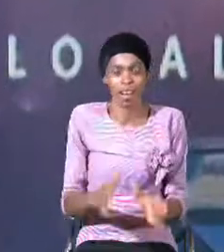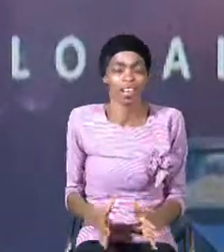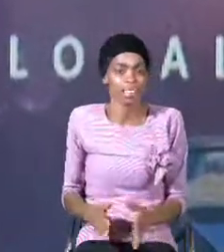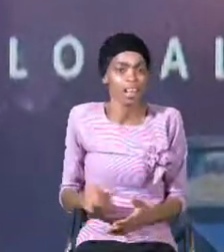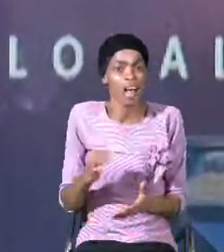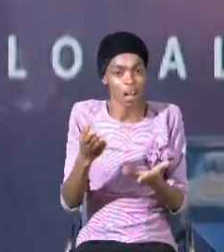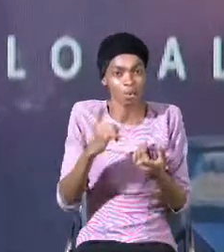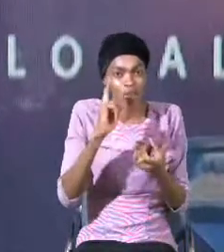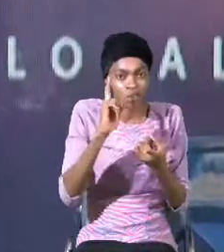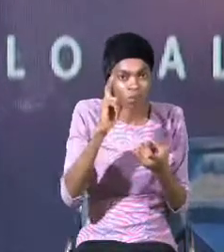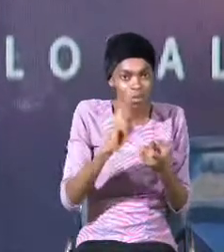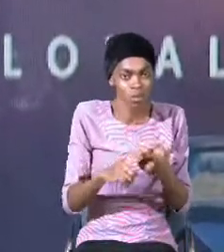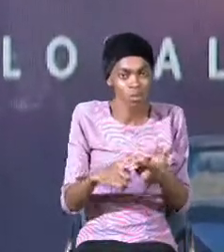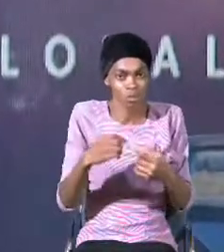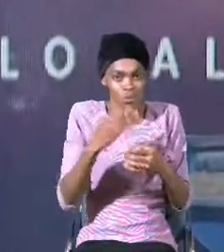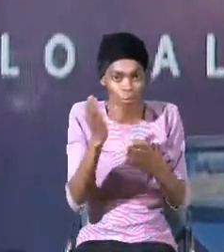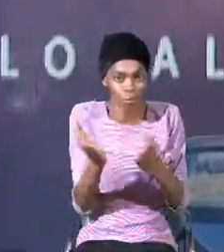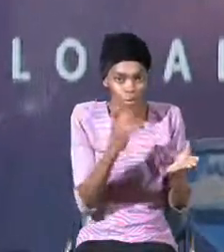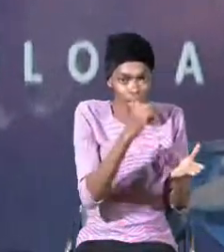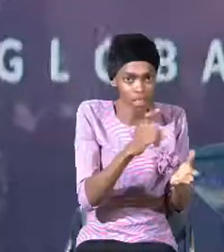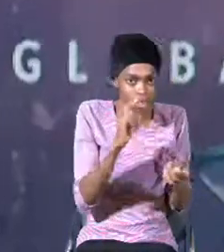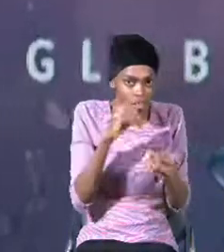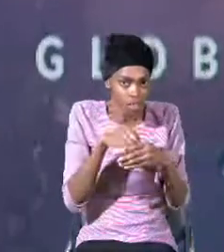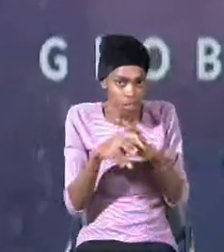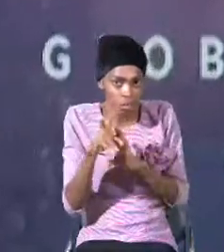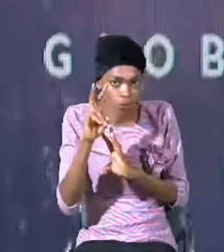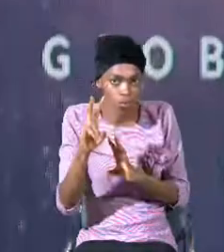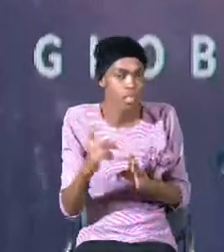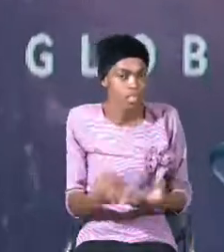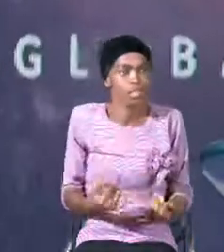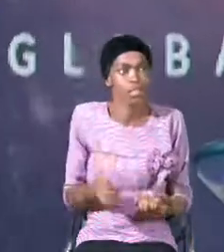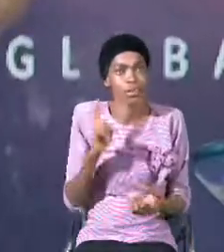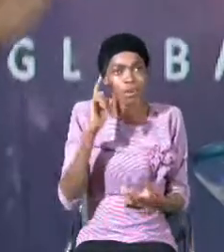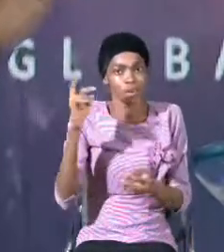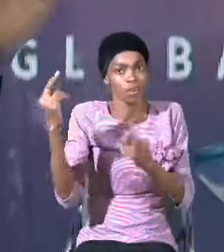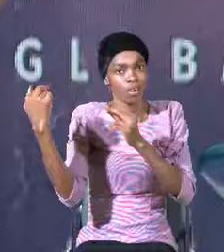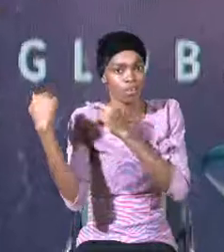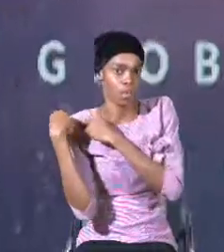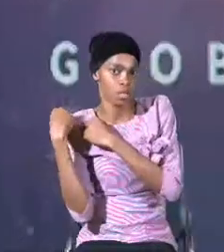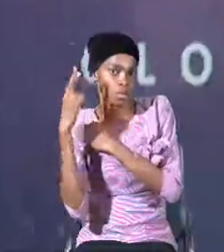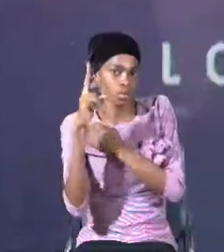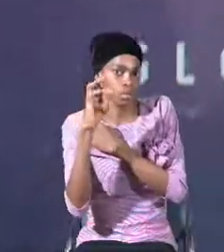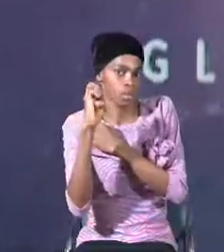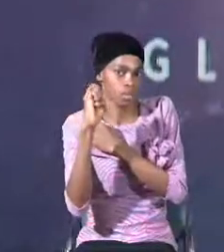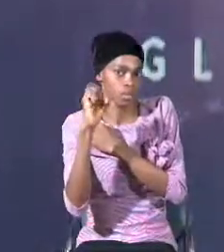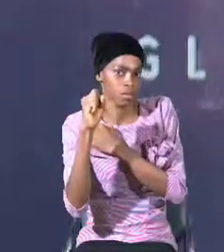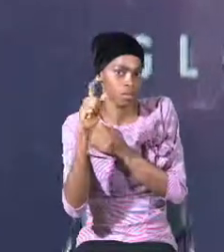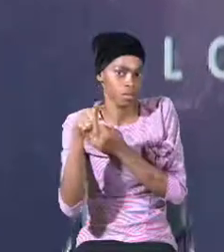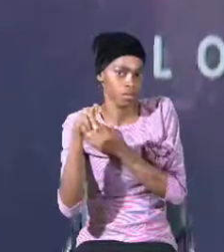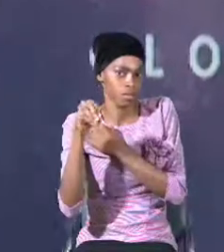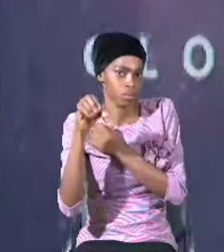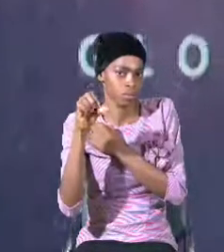responsabilité en deux. Il y a réponse et habileté. Réponse et